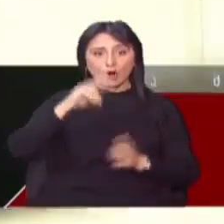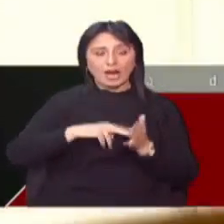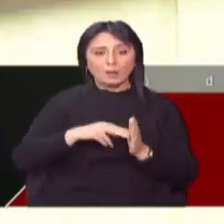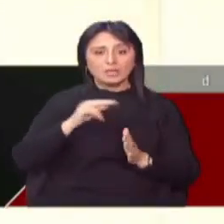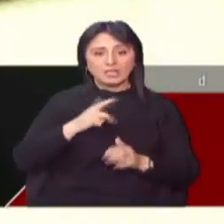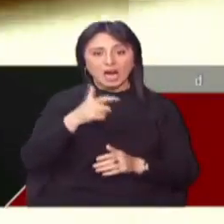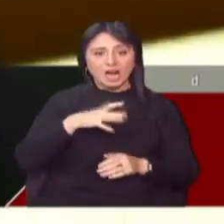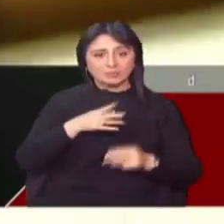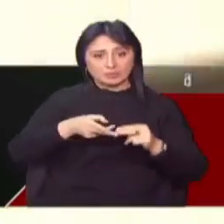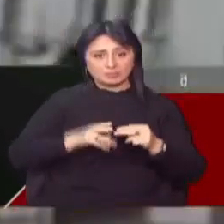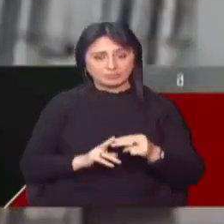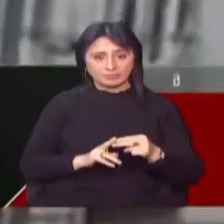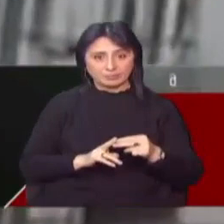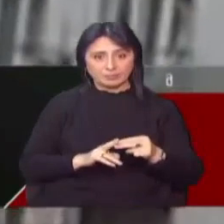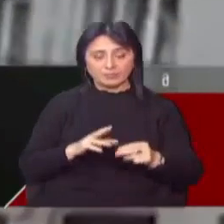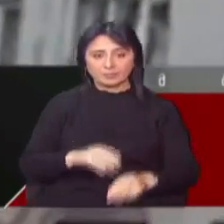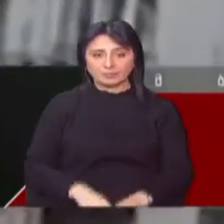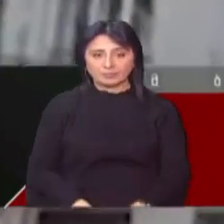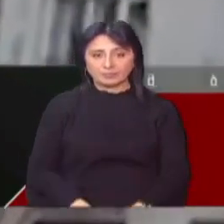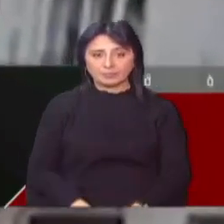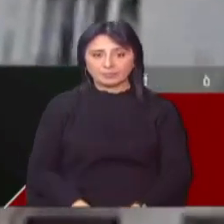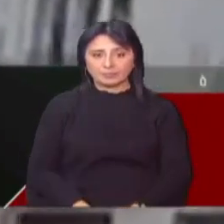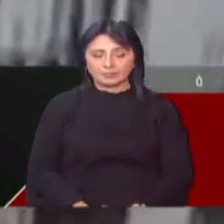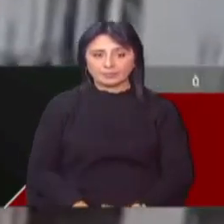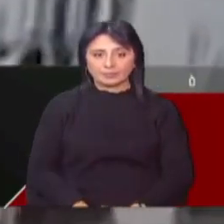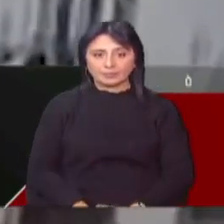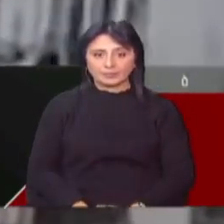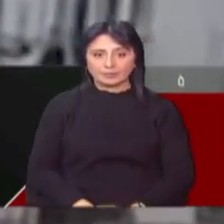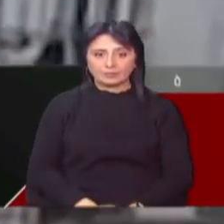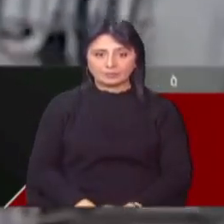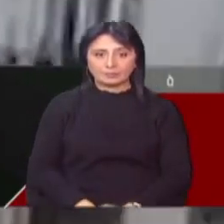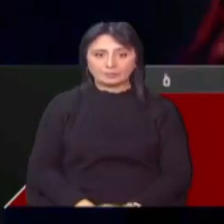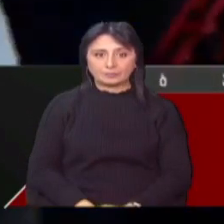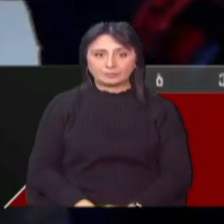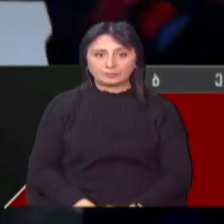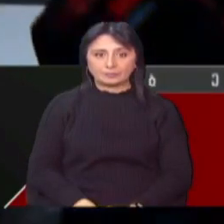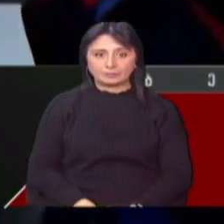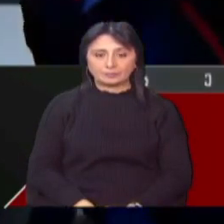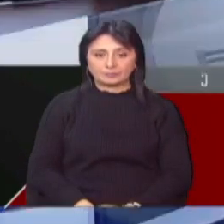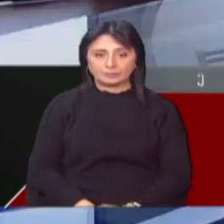სამუშაოების გამო გაზმომარაგება შეწყვეტილი ჰქონდა.